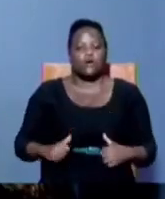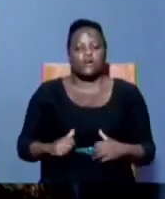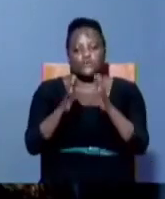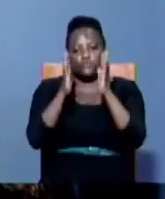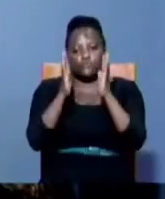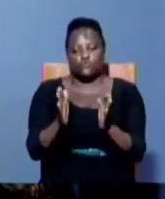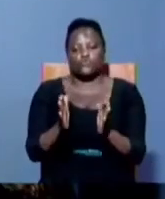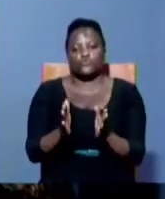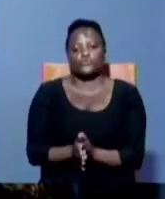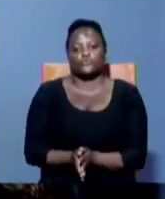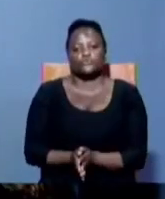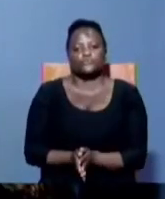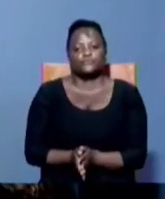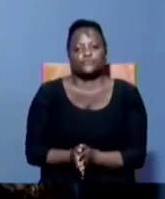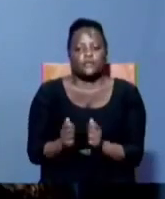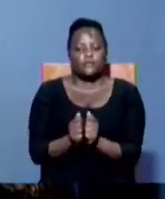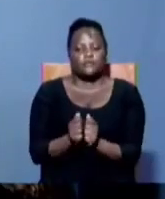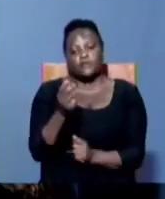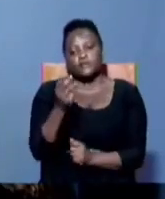Jambo la tatu tulioliona,